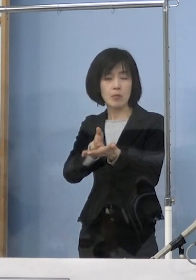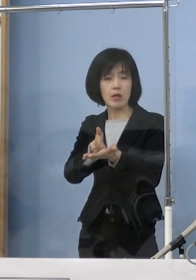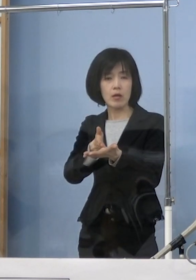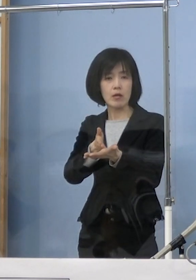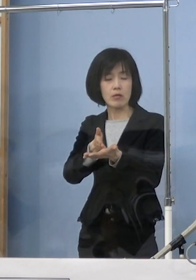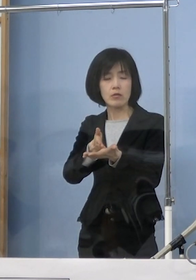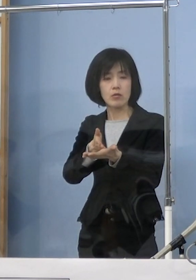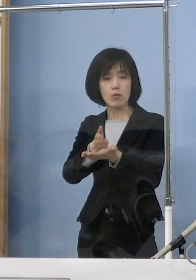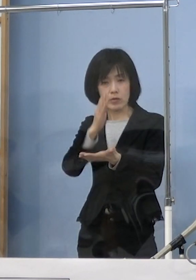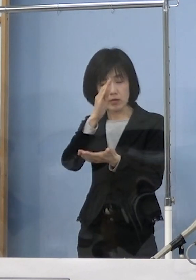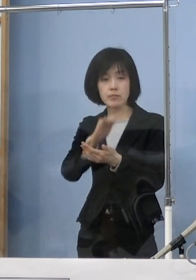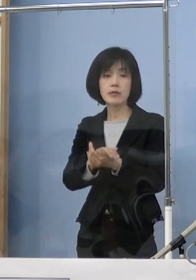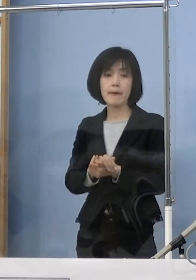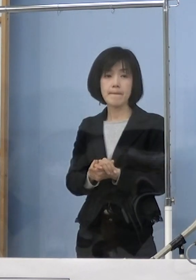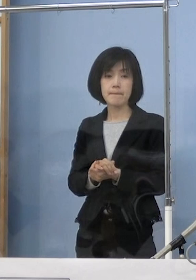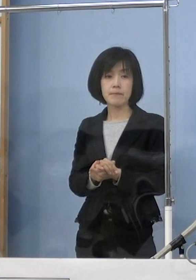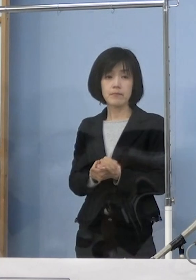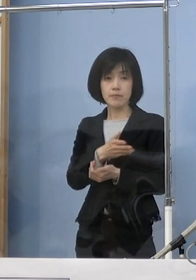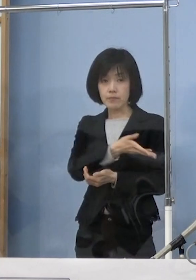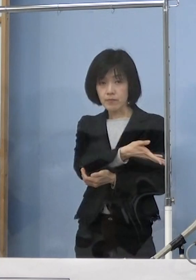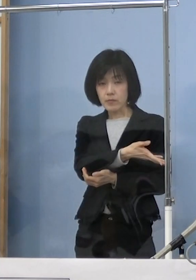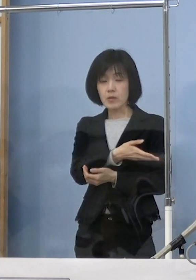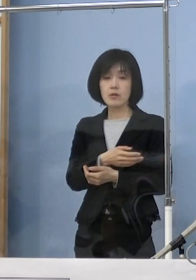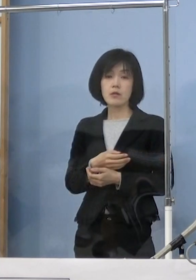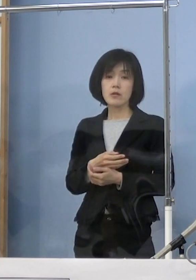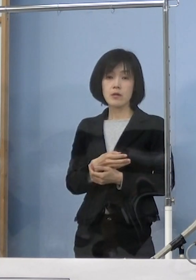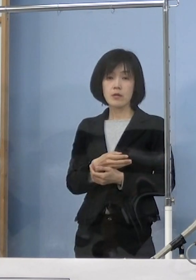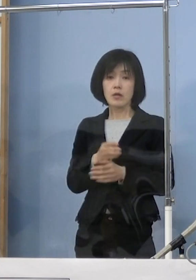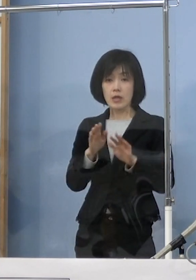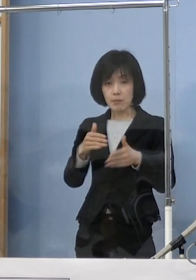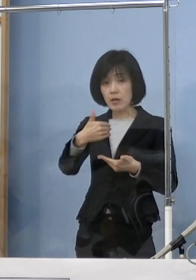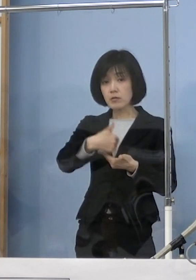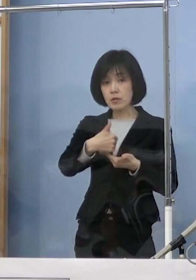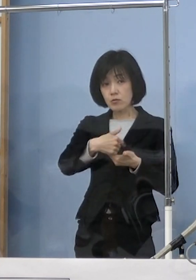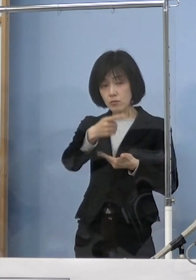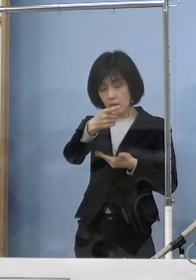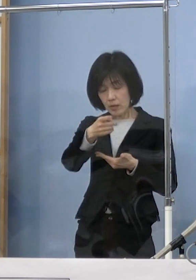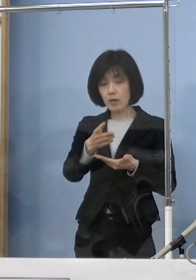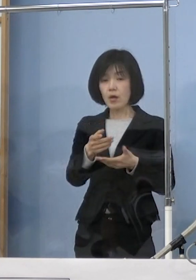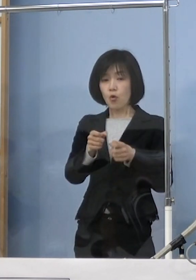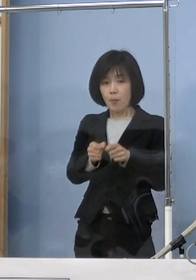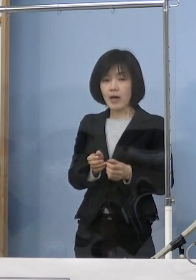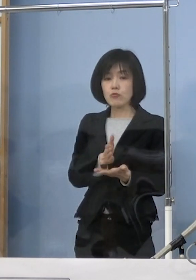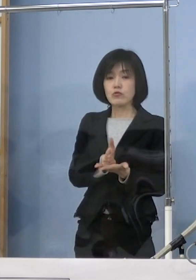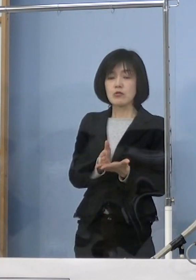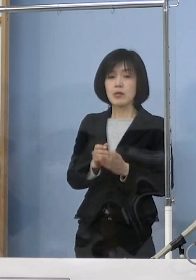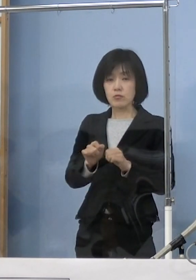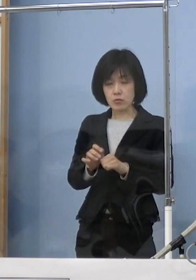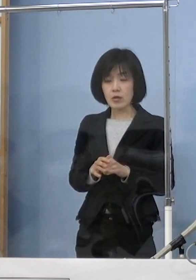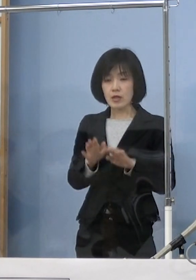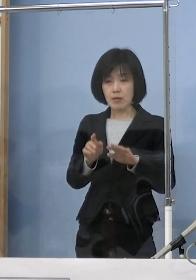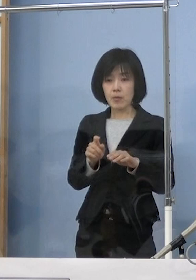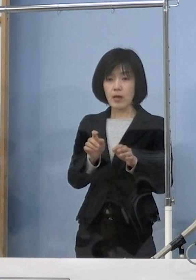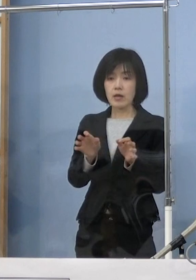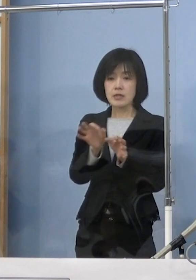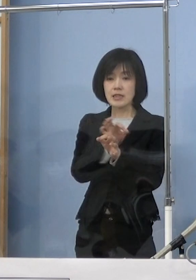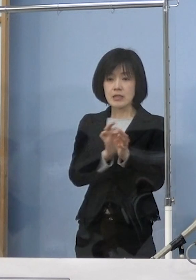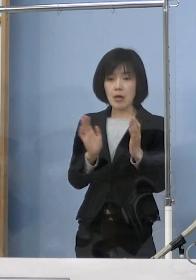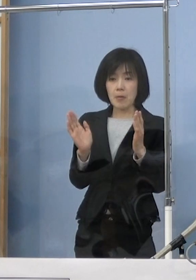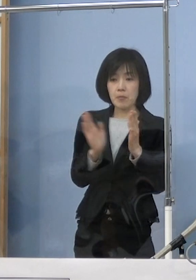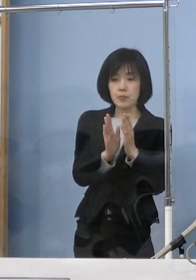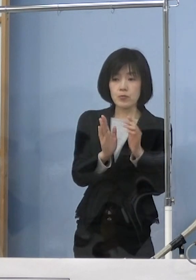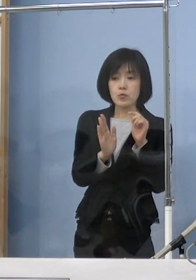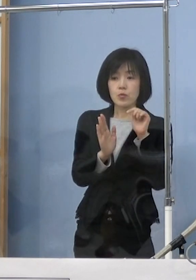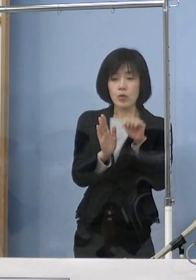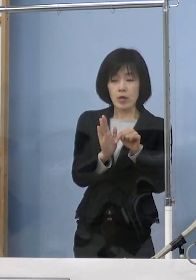あえて今の質問を細かく分析をするとね、じゃあ今時短の要請かかってないのがイート